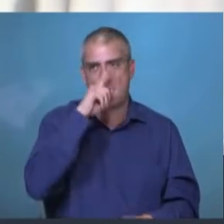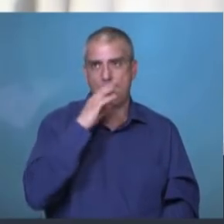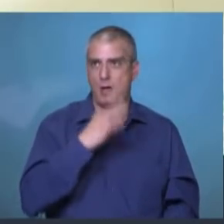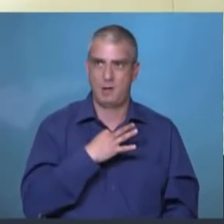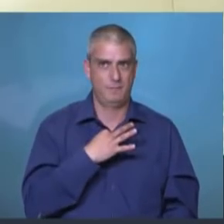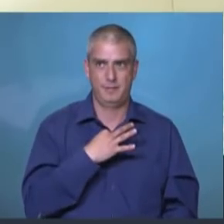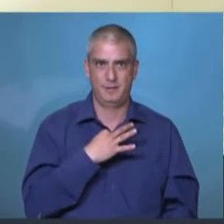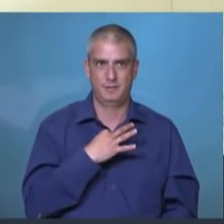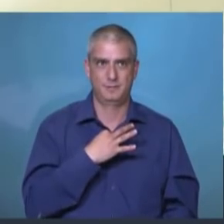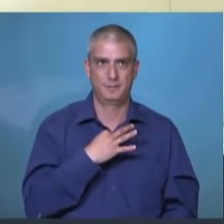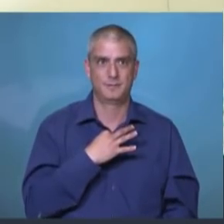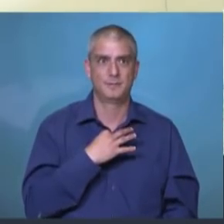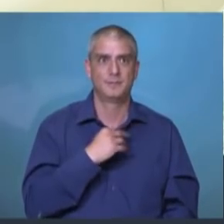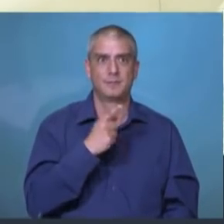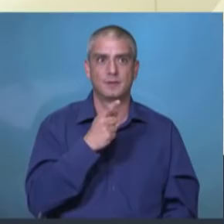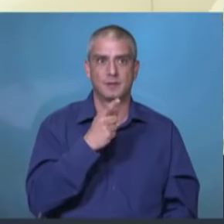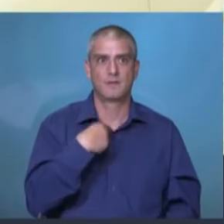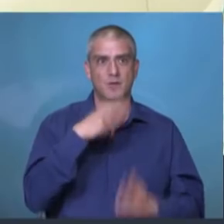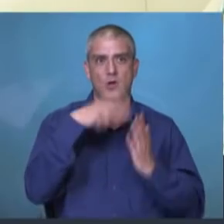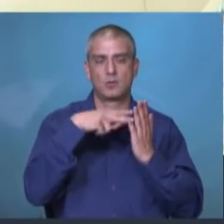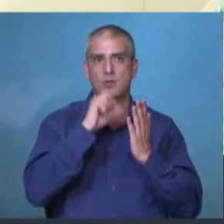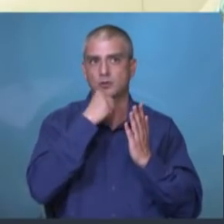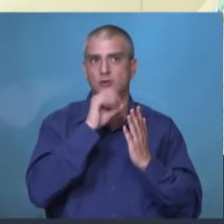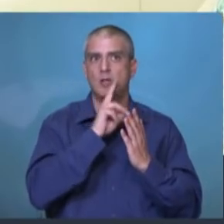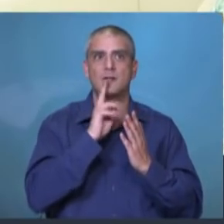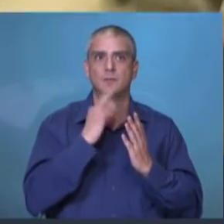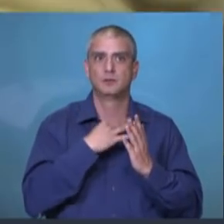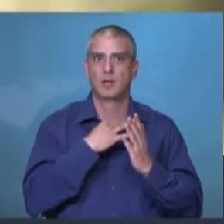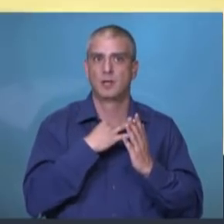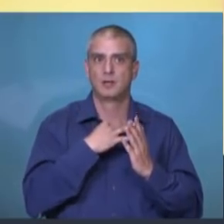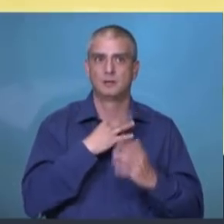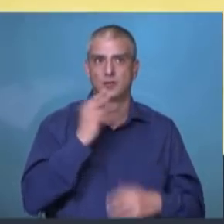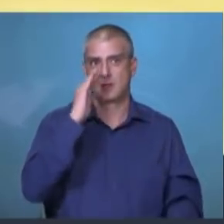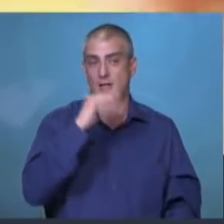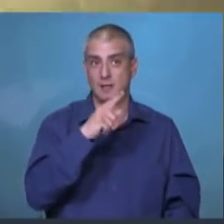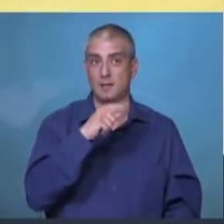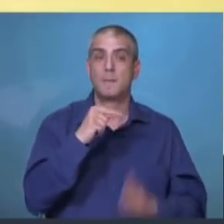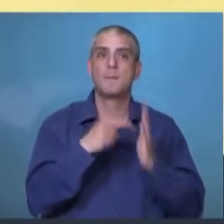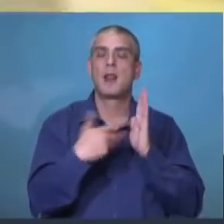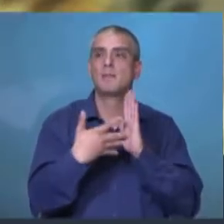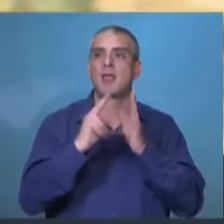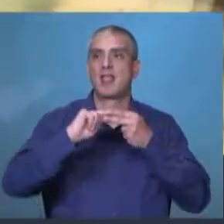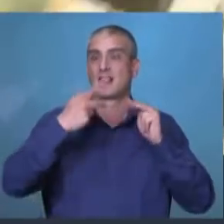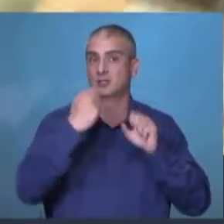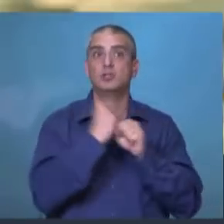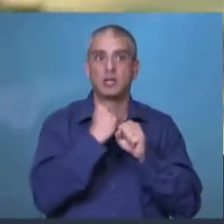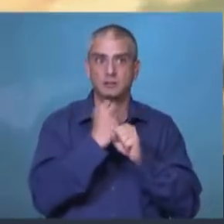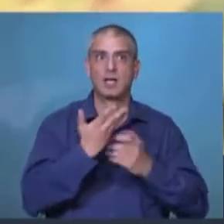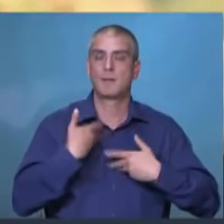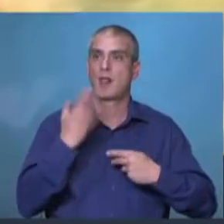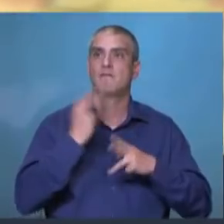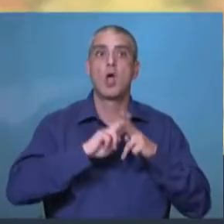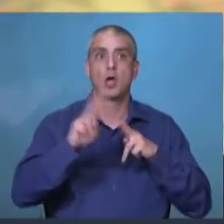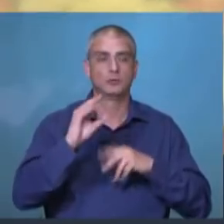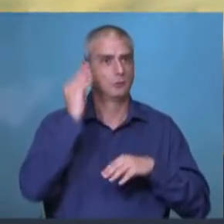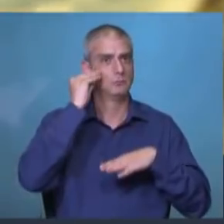father. Okay, so these are I'm just going through all the old pictures of my mother when she was really little. בעקבות בדיקת DNA שעשתה, היא קיבלה לפני כחודשיים